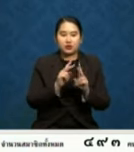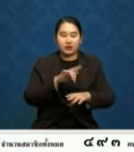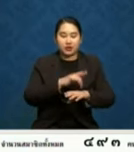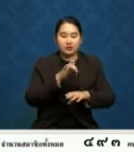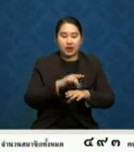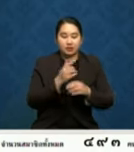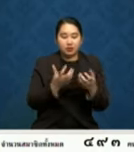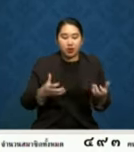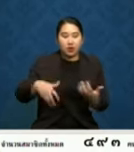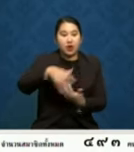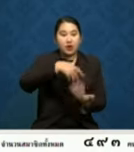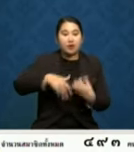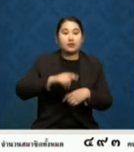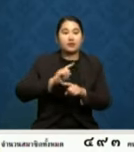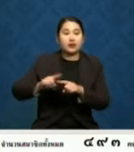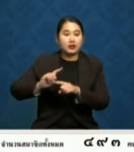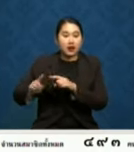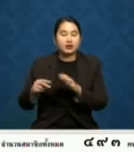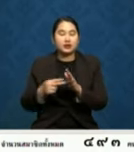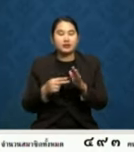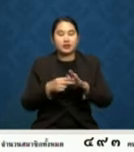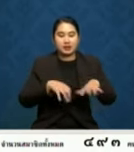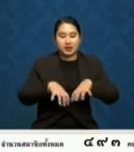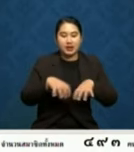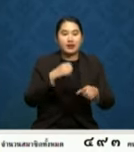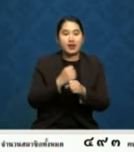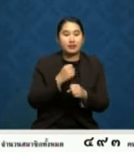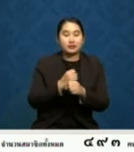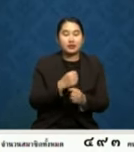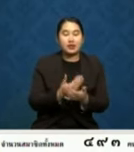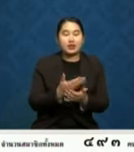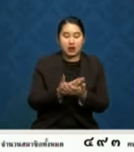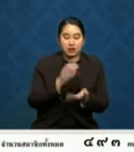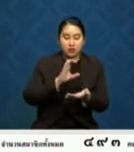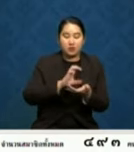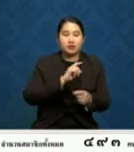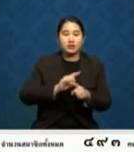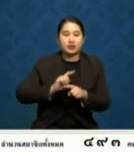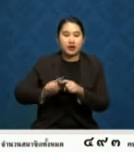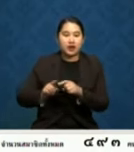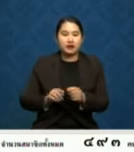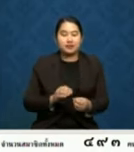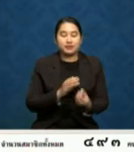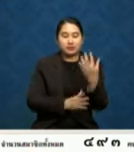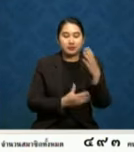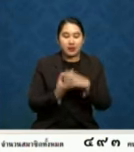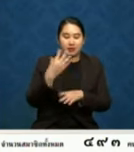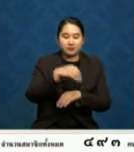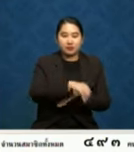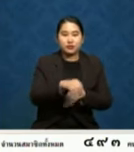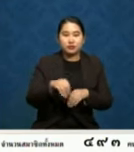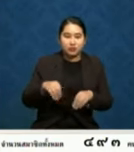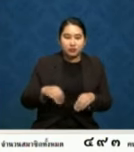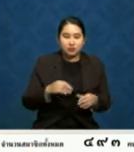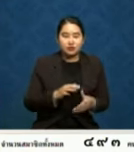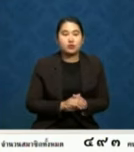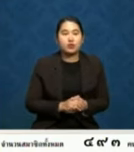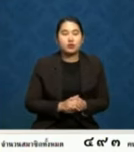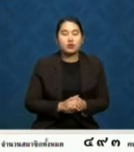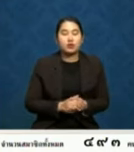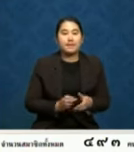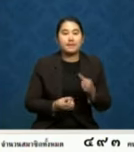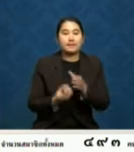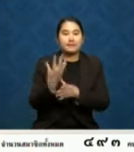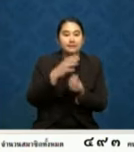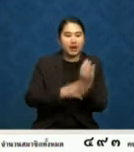ธรรมชาติและสิ่งแวดล้อมได้จัดสได้ตั้งงบประมาณในการปลูกป่าบำรุงป่าและเพาะฉำกล้า